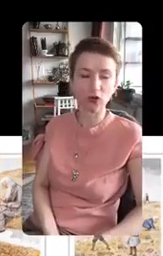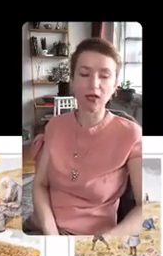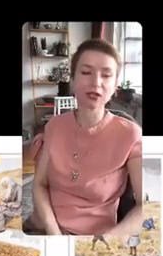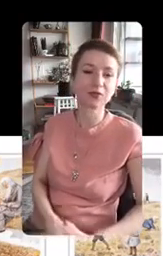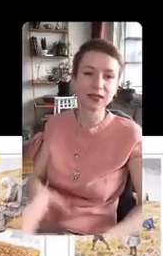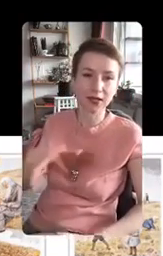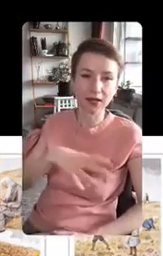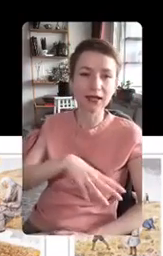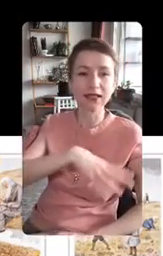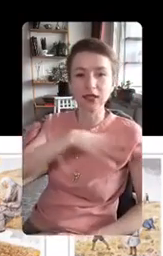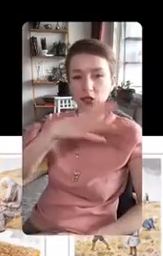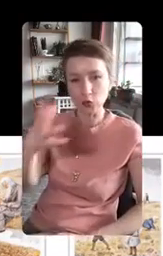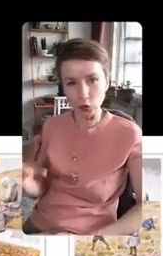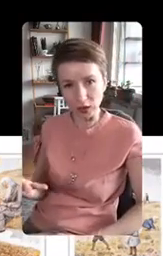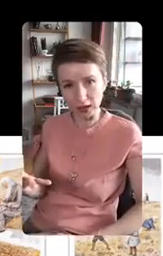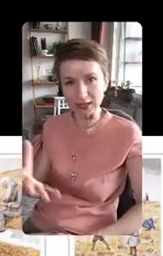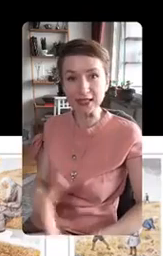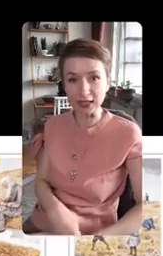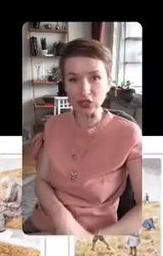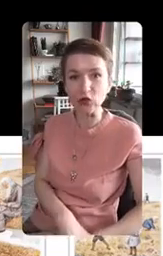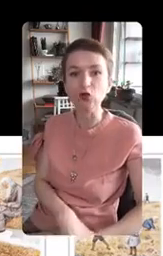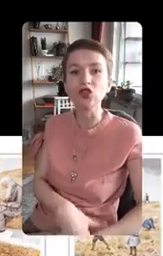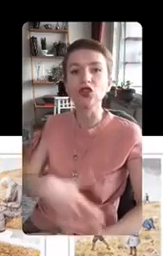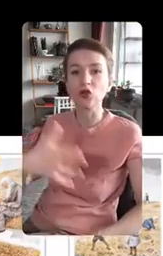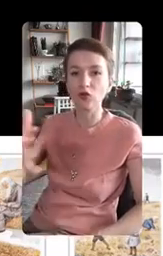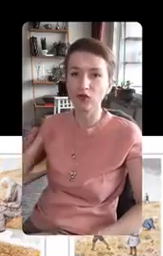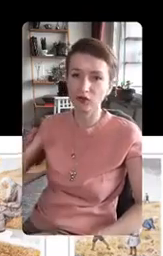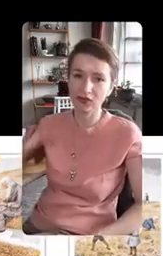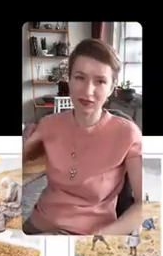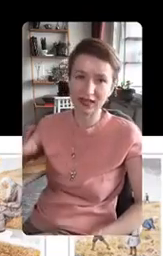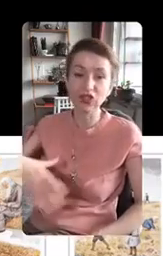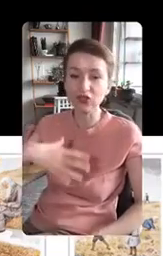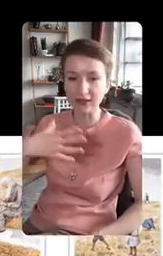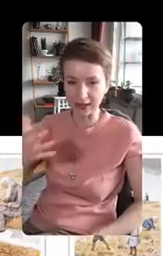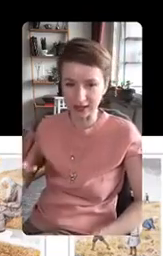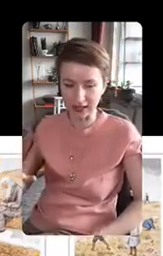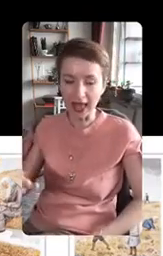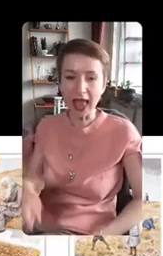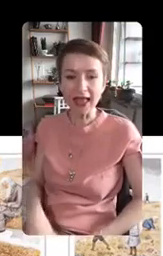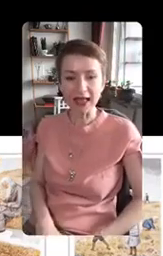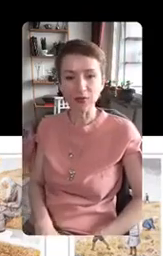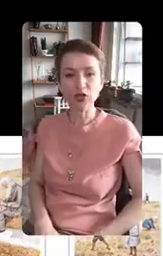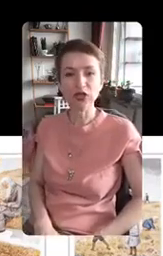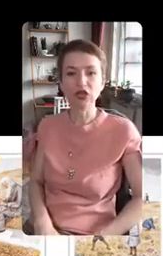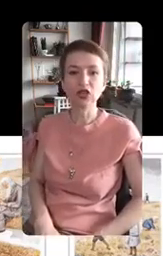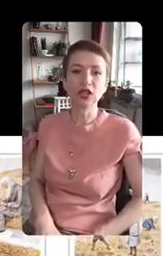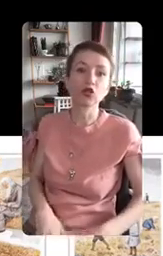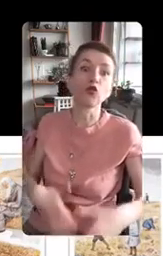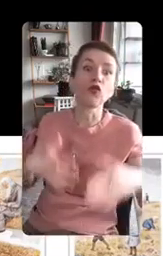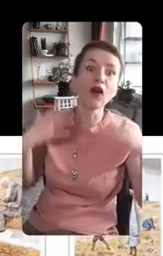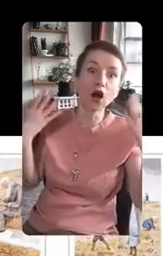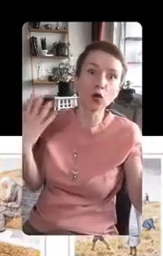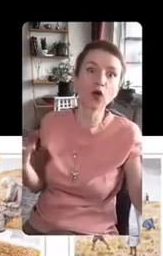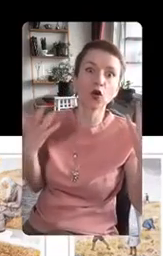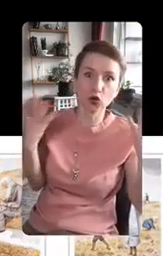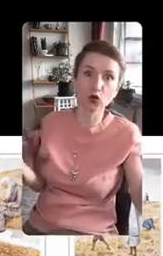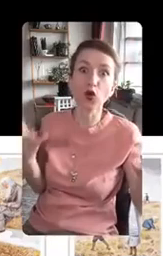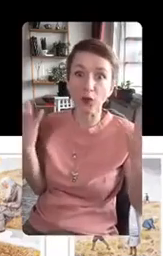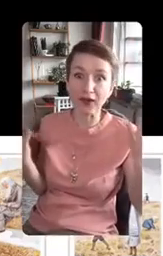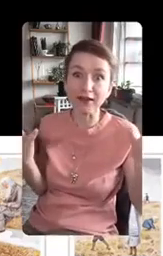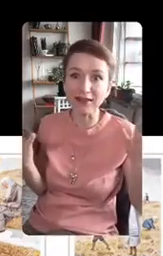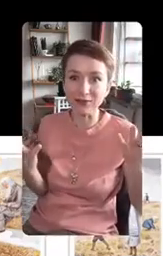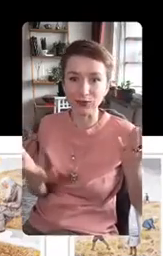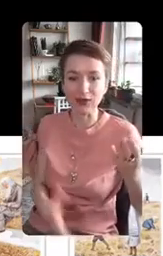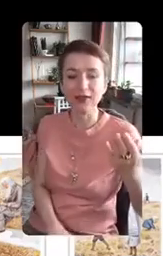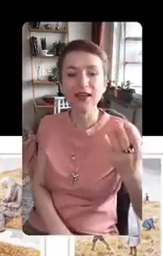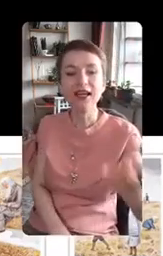издательстве, которое распространяло литературу как раз среди учеников всей Швеции. И обычно это считалось, что вау, какой